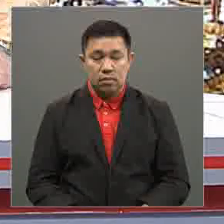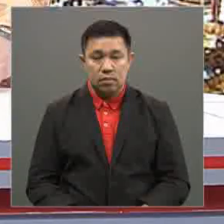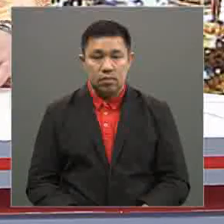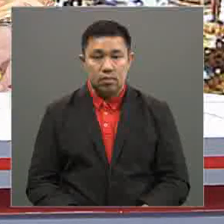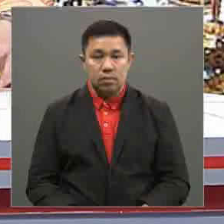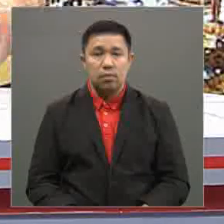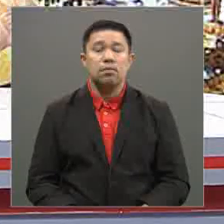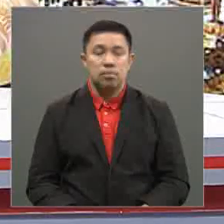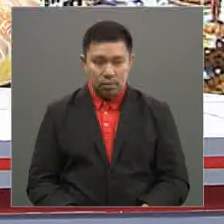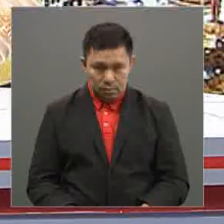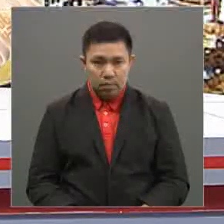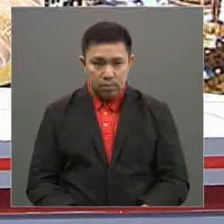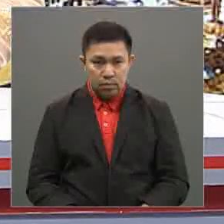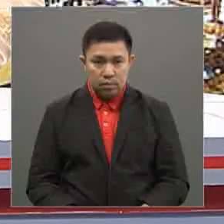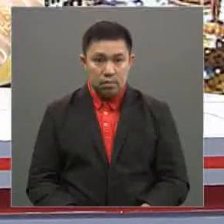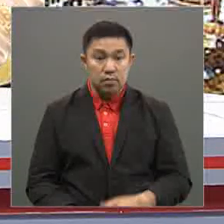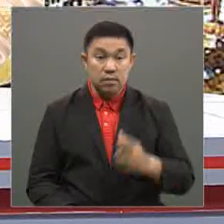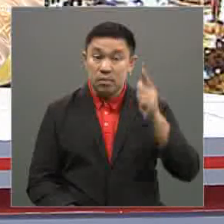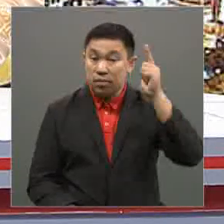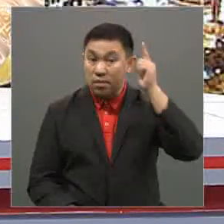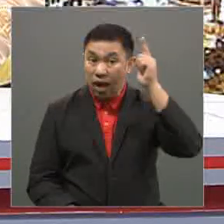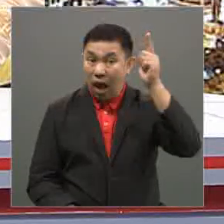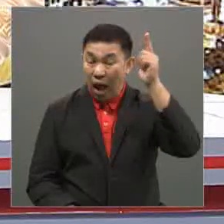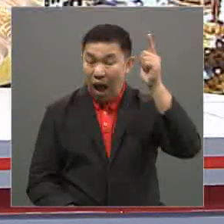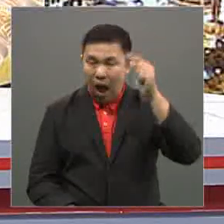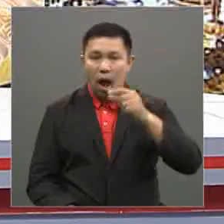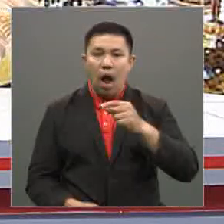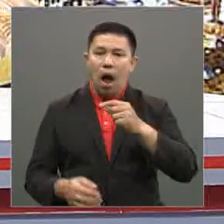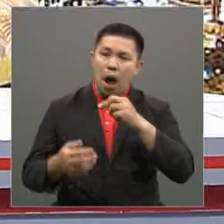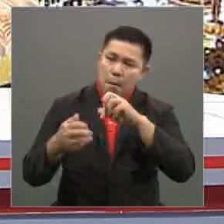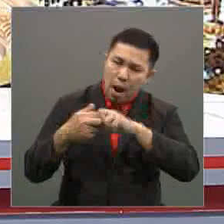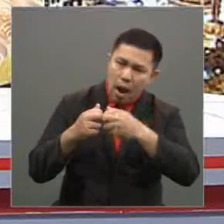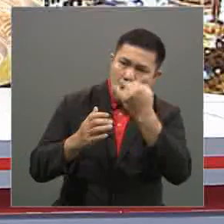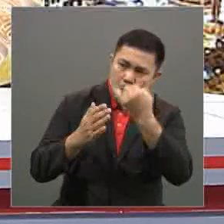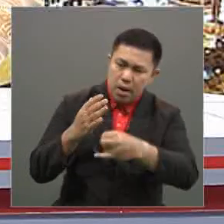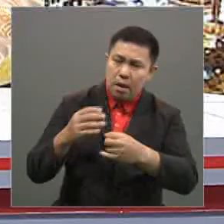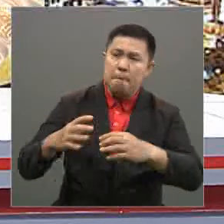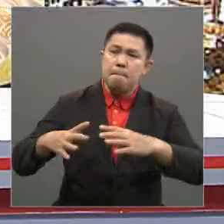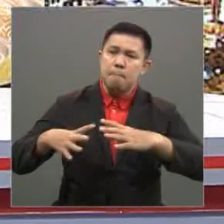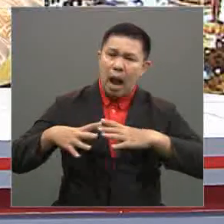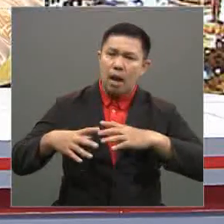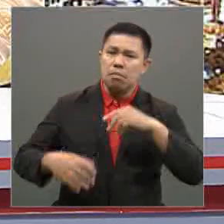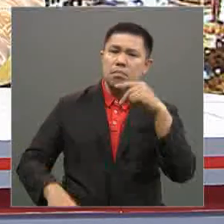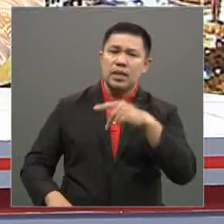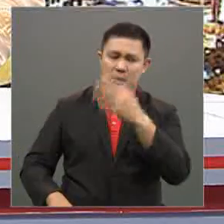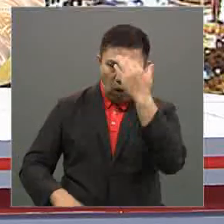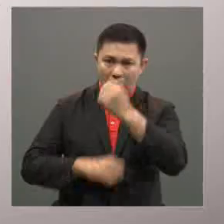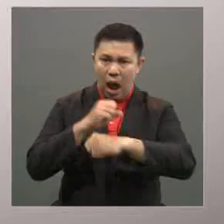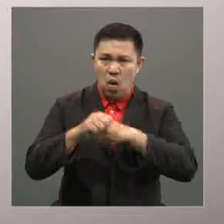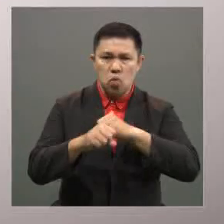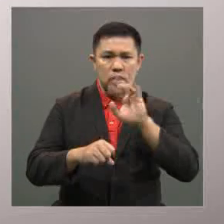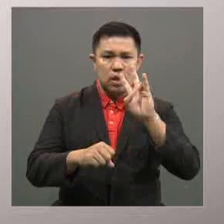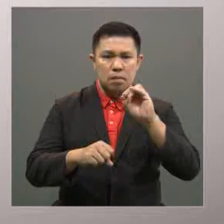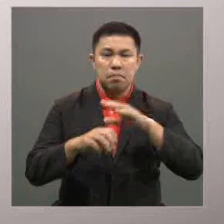ส่วนเรื่องการพักโทษของนายทักษิณชินวัตรอดีตนายกรัฐมนตรีนะคะที่เข้าเกณฑ์ได้พักโทษกรณีพิเศษก็คืออายุเกิน